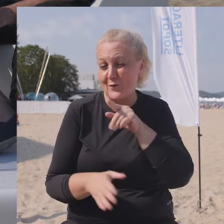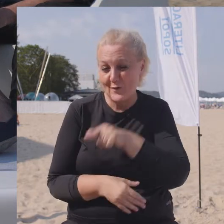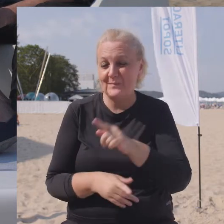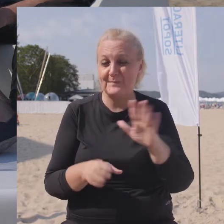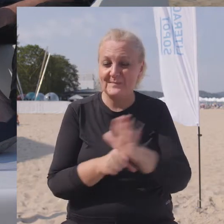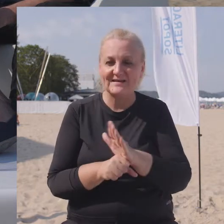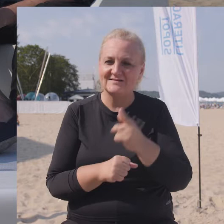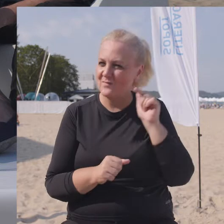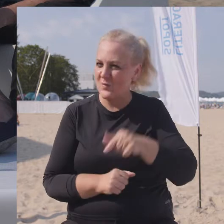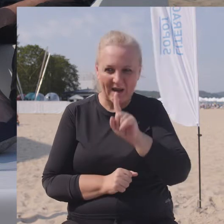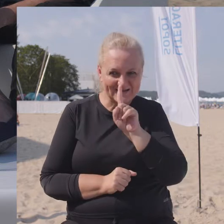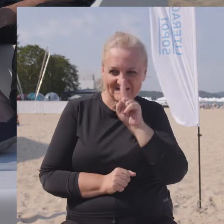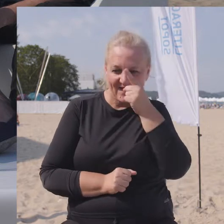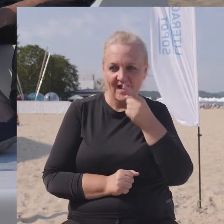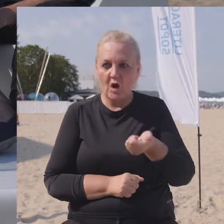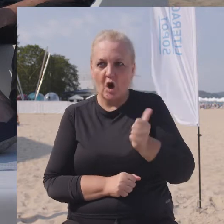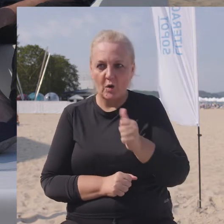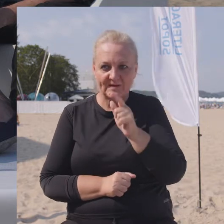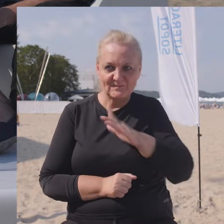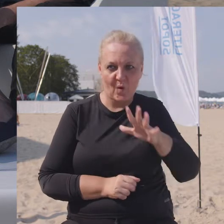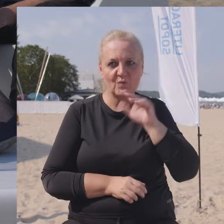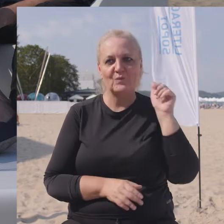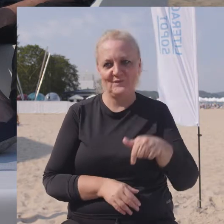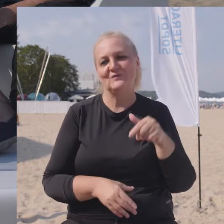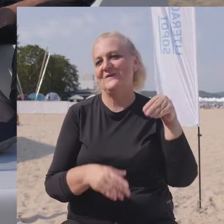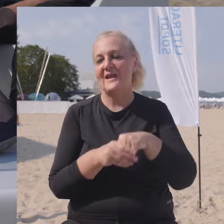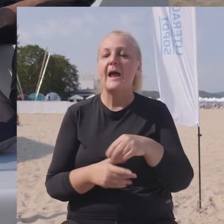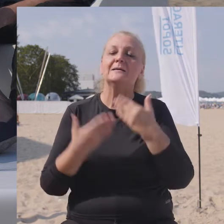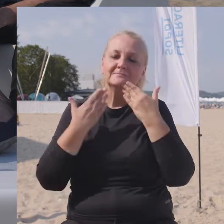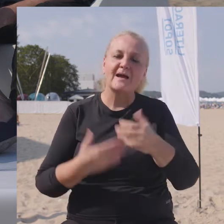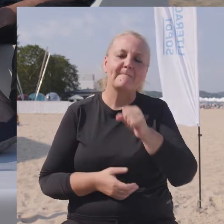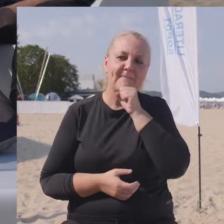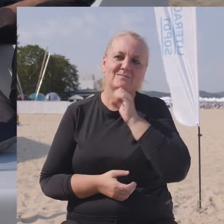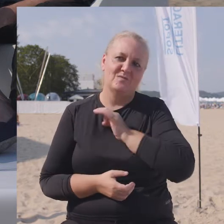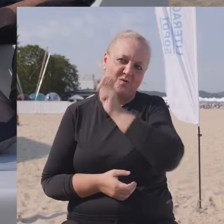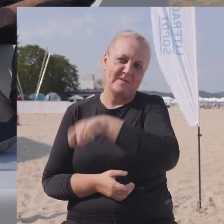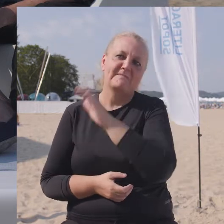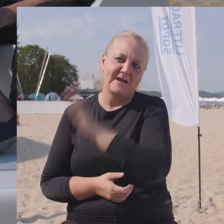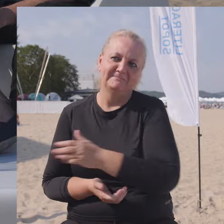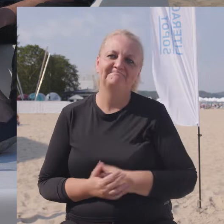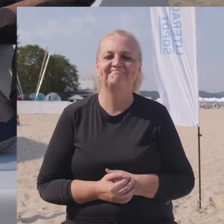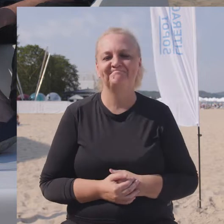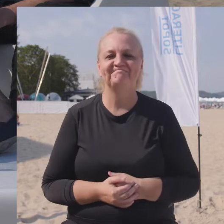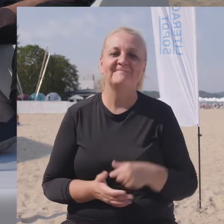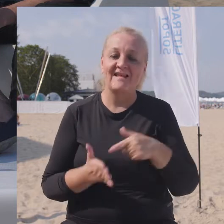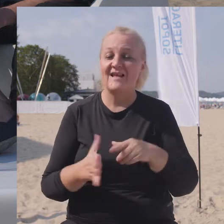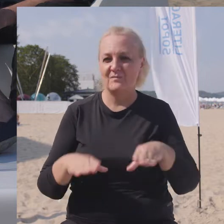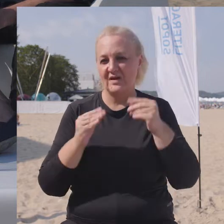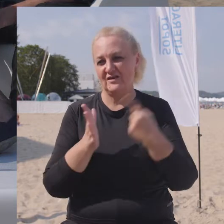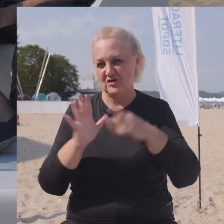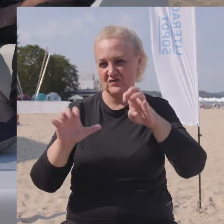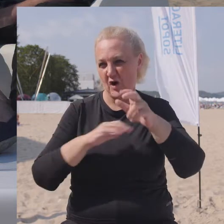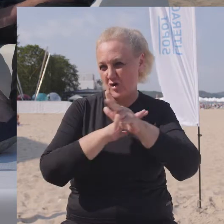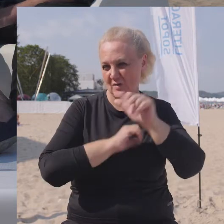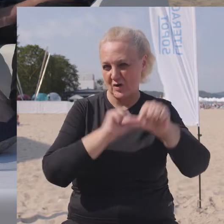wymagały sprytów wszelakich i kompetencji społecznych, które moja babcia na szczęście posiadała, w związku z tym na początku lat